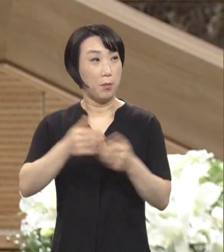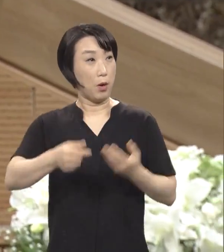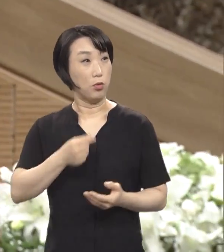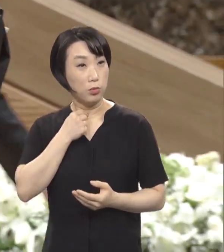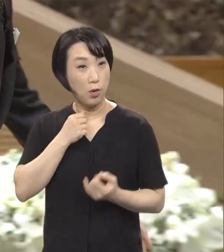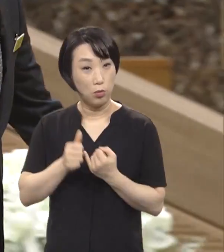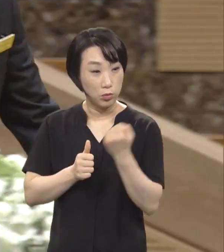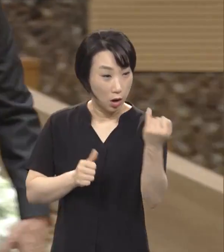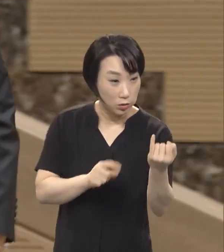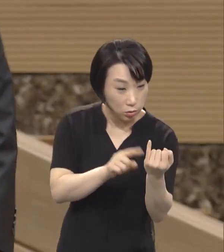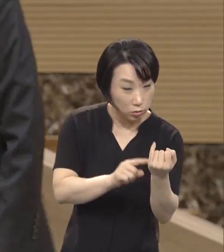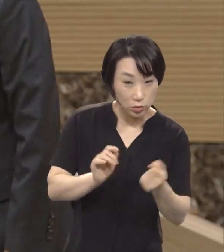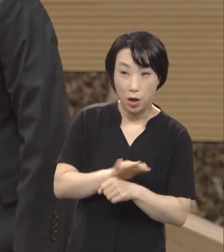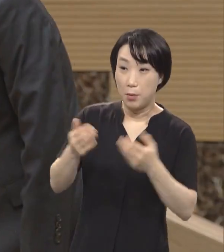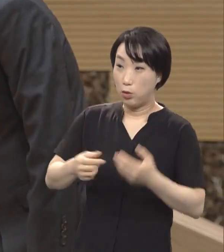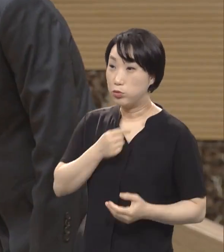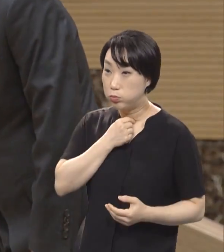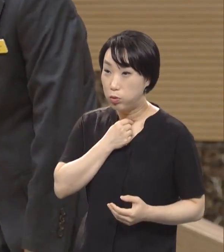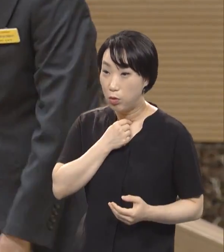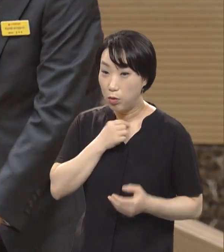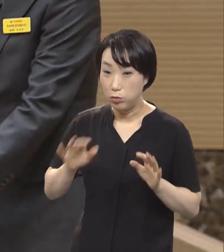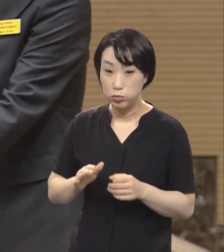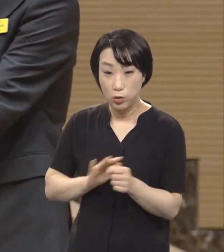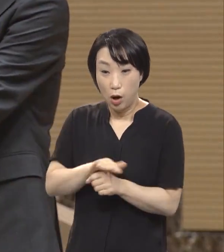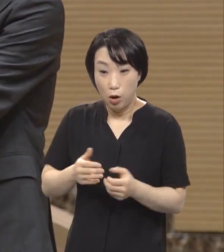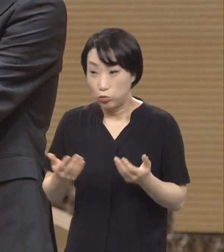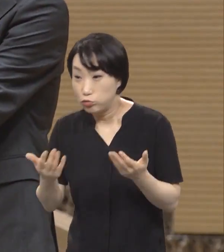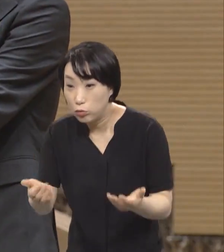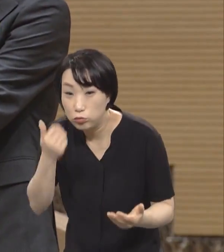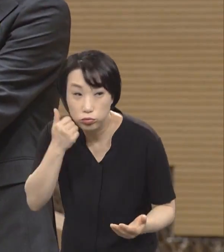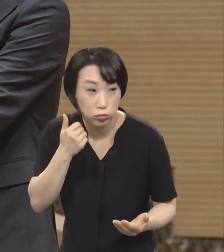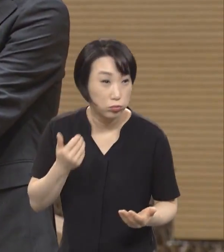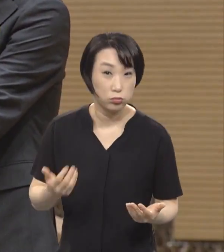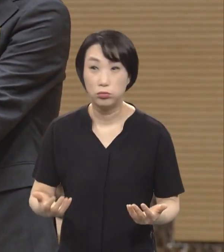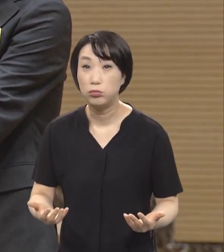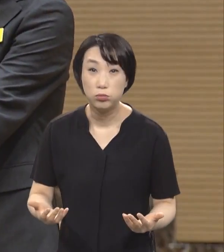하고 여자도 사랑받으려고 하면 사랑이 어디 있어서 줘?